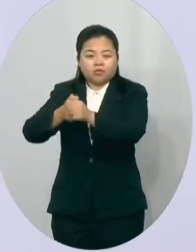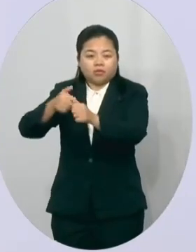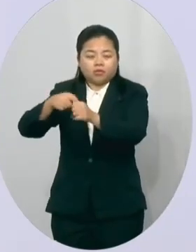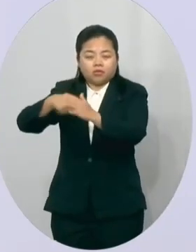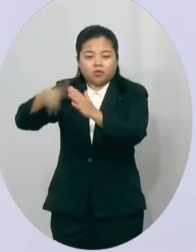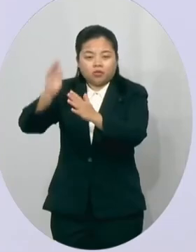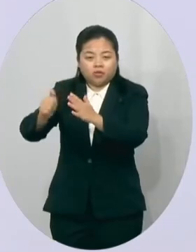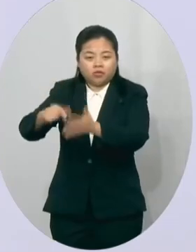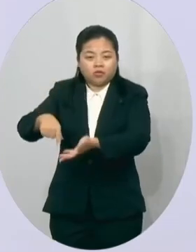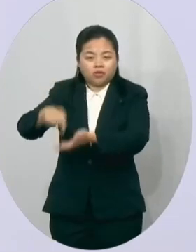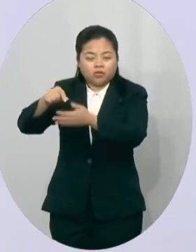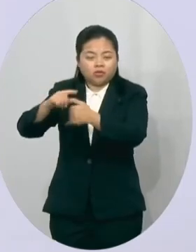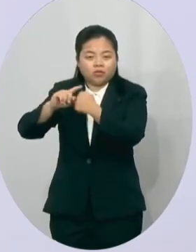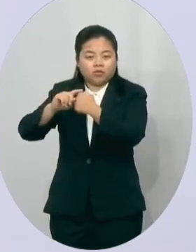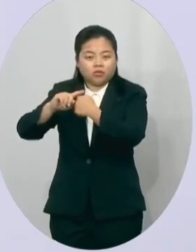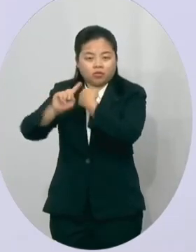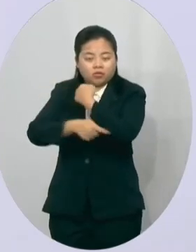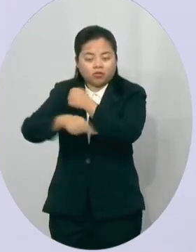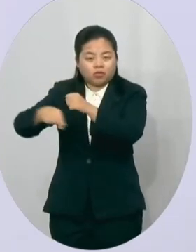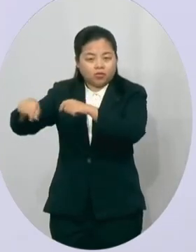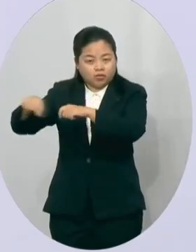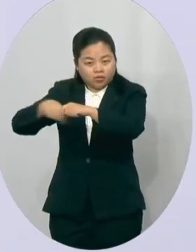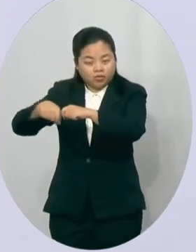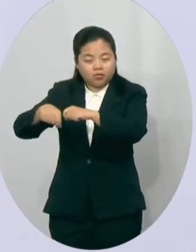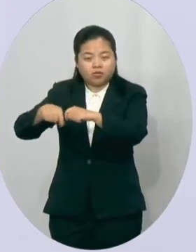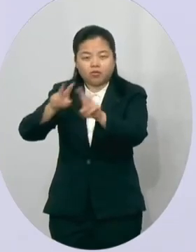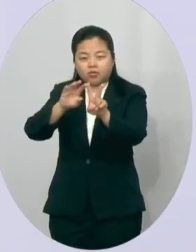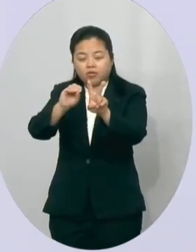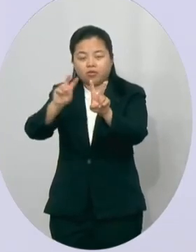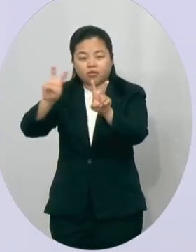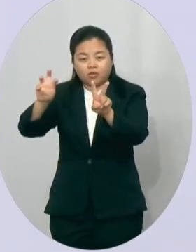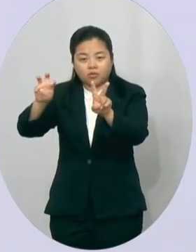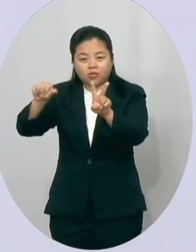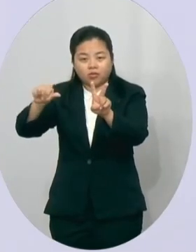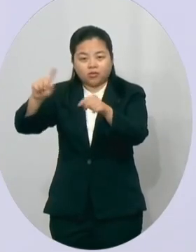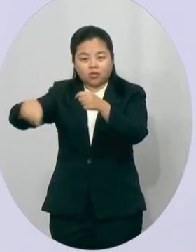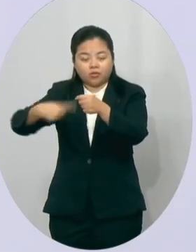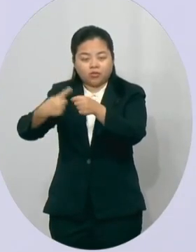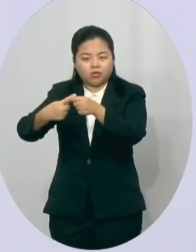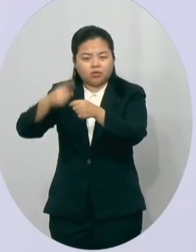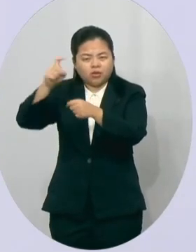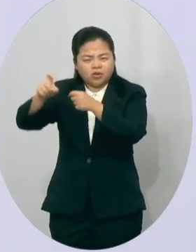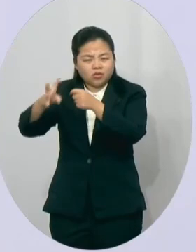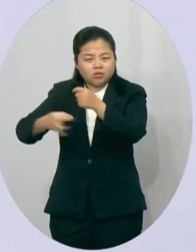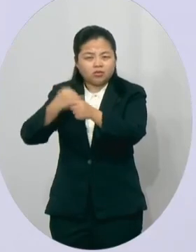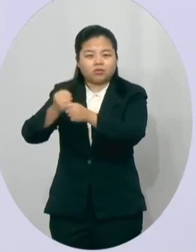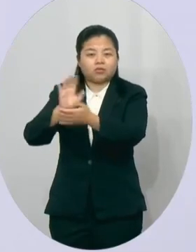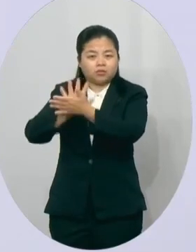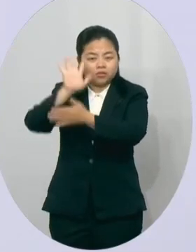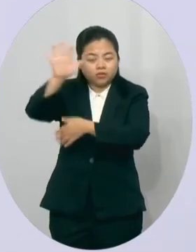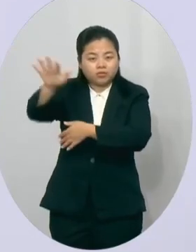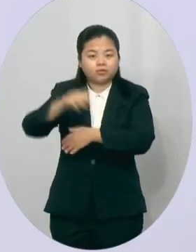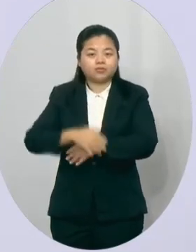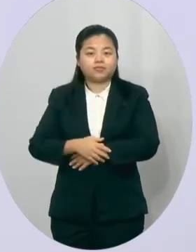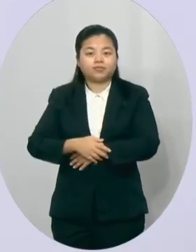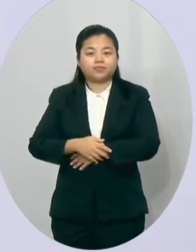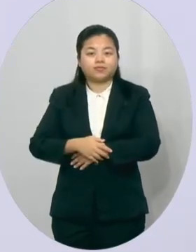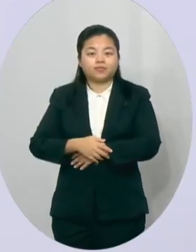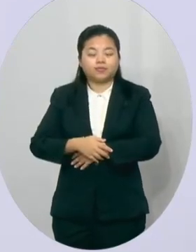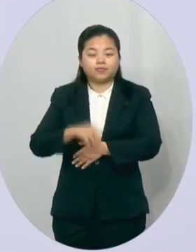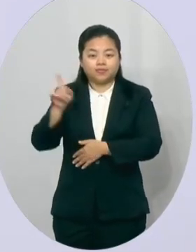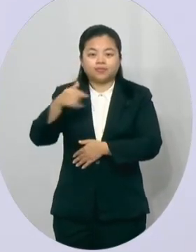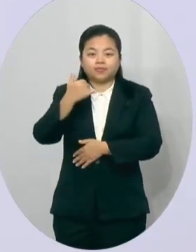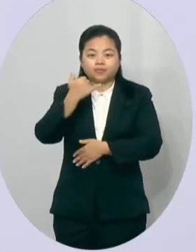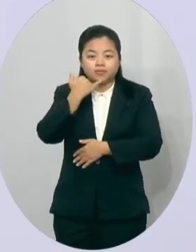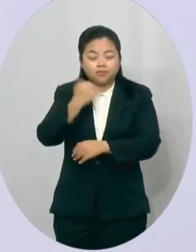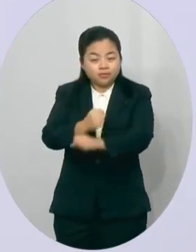这个法案却说在2035年以后，要到10几年以后，啊才能